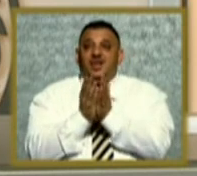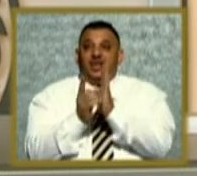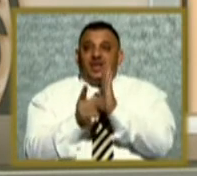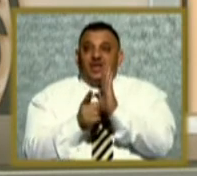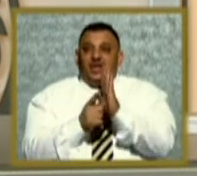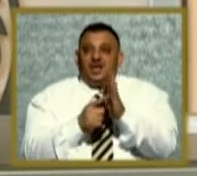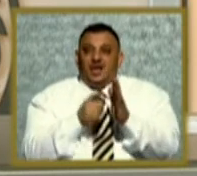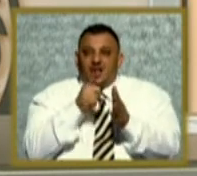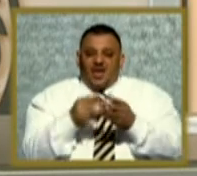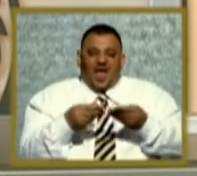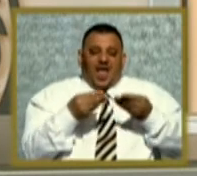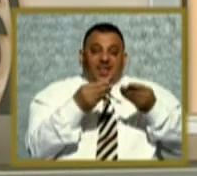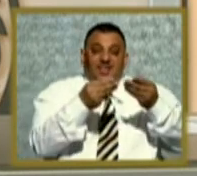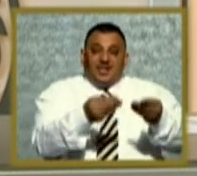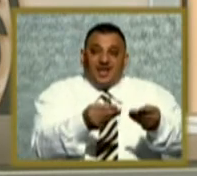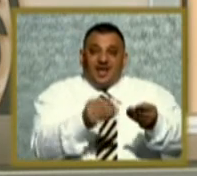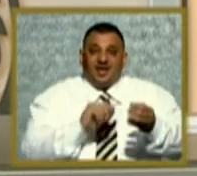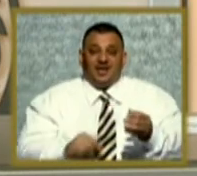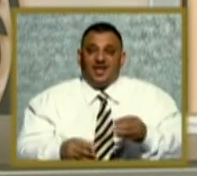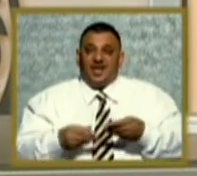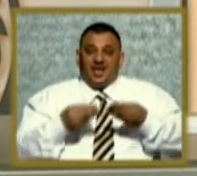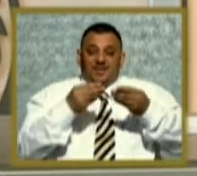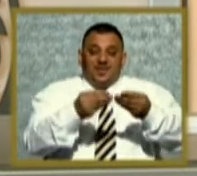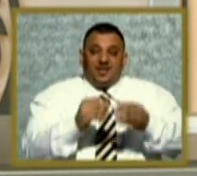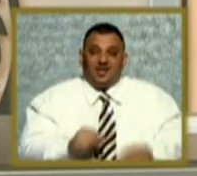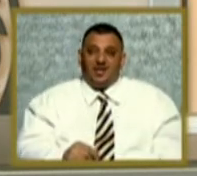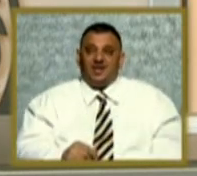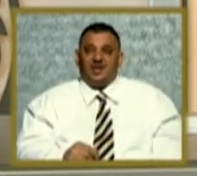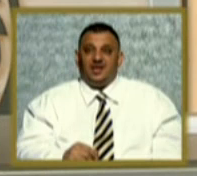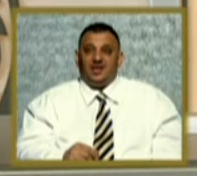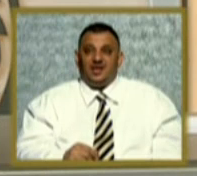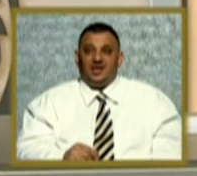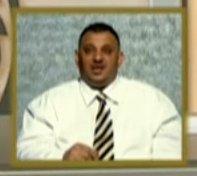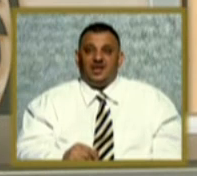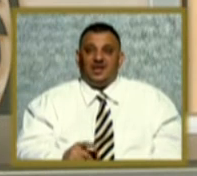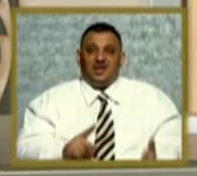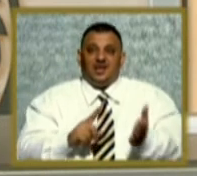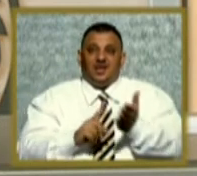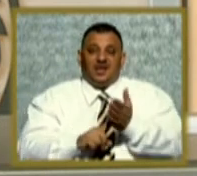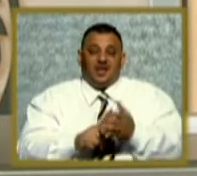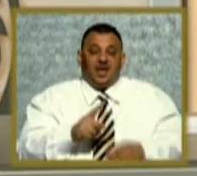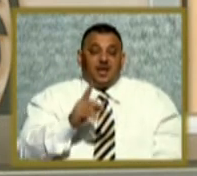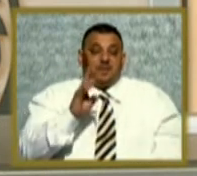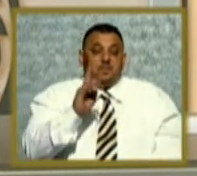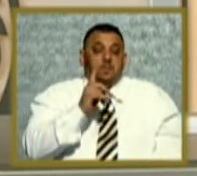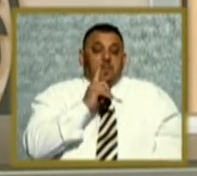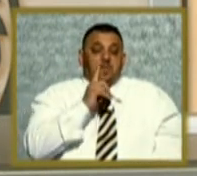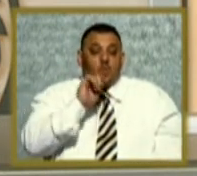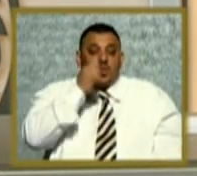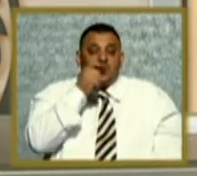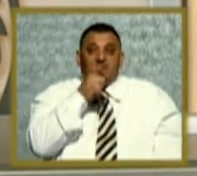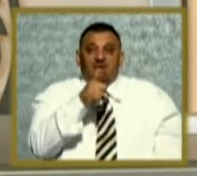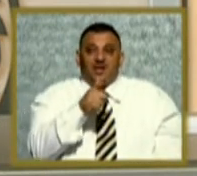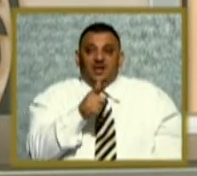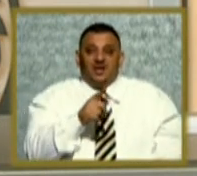نحله نحلة، يعني أعطاه هدية أو هبة، أعطاه شيء، فقال طبعا أم النعمان